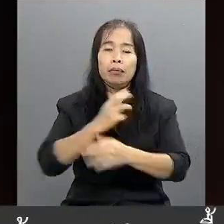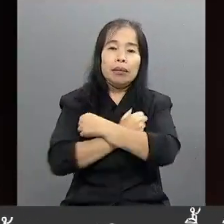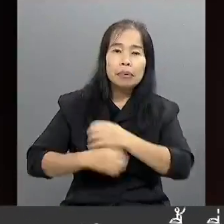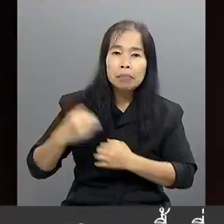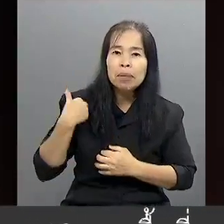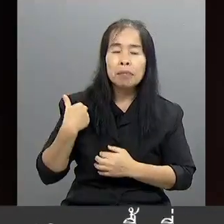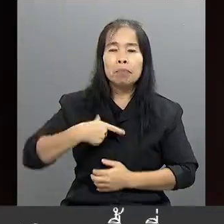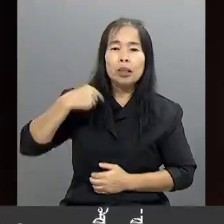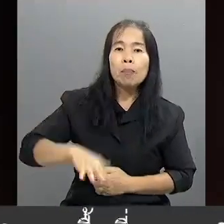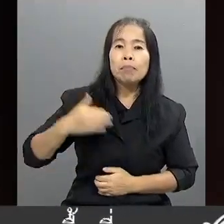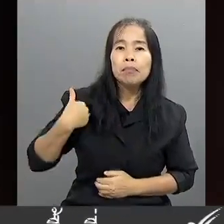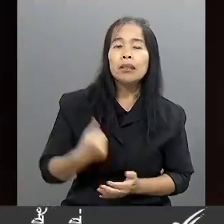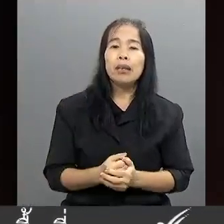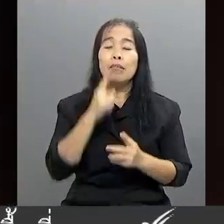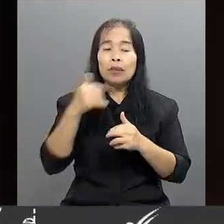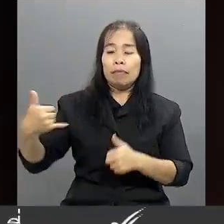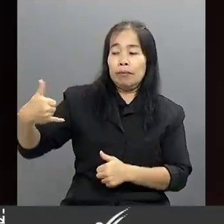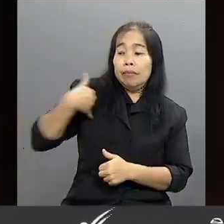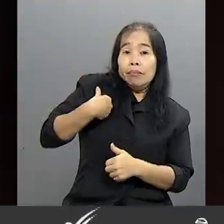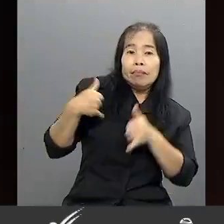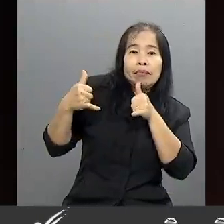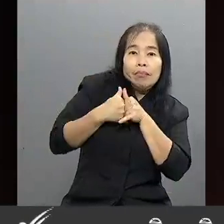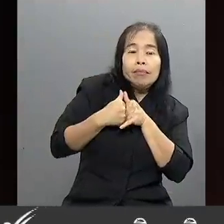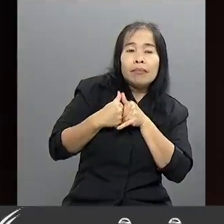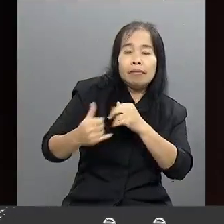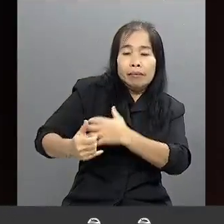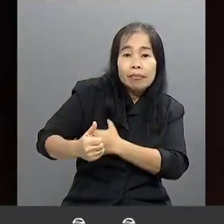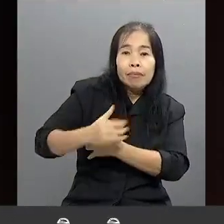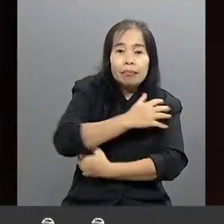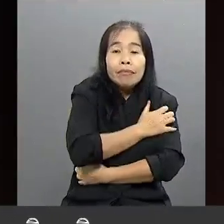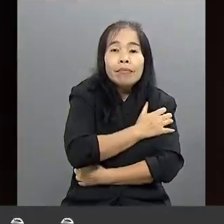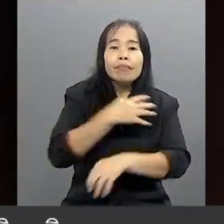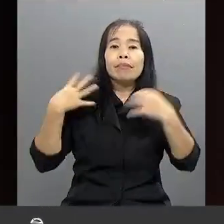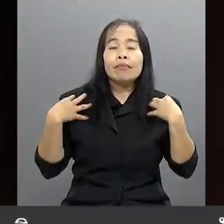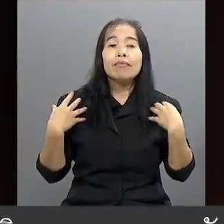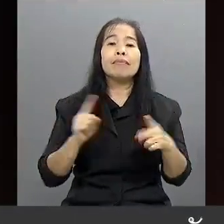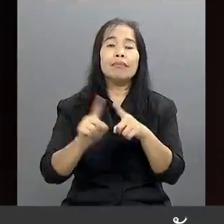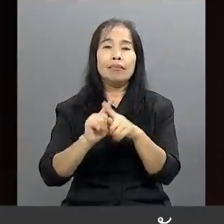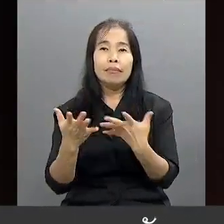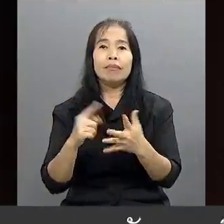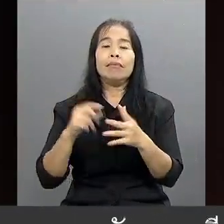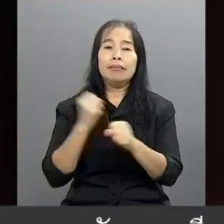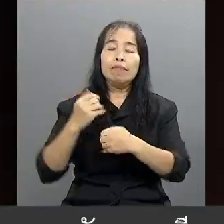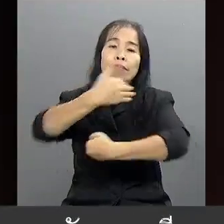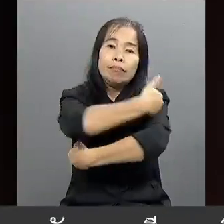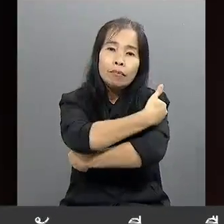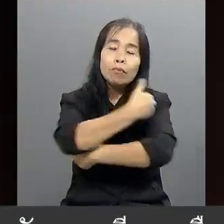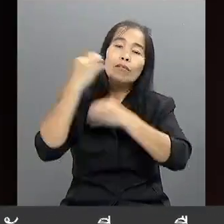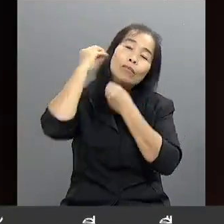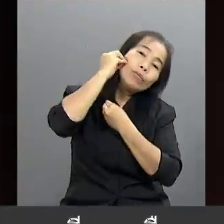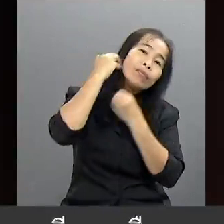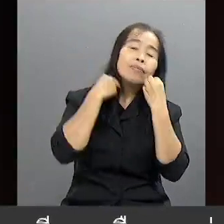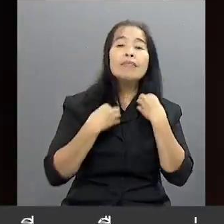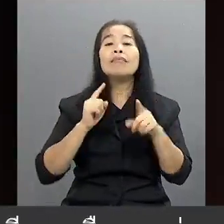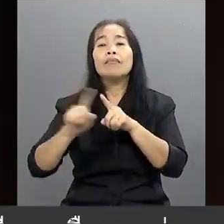เช่นเดินไปใกล้ชิดหรือว่าจะต้องเสื้อผ้าร่างกายการกระทำอนาจารด้วยกันกอดจูบหรือว่าแสดงความต้องการ